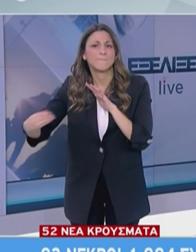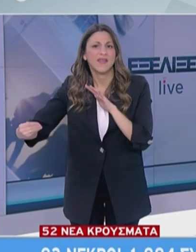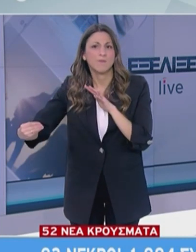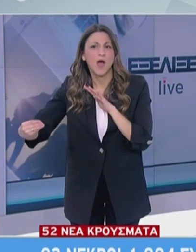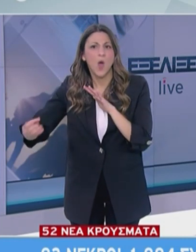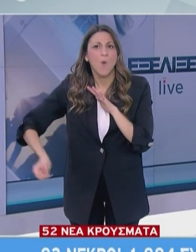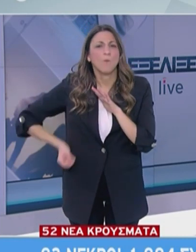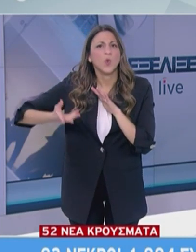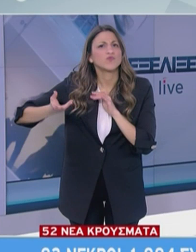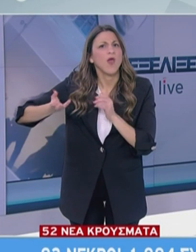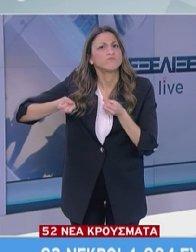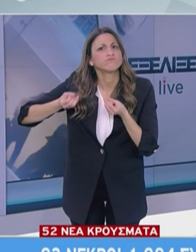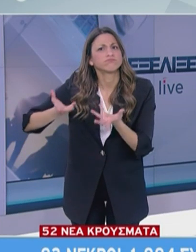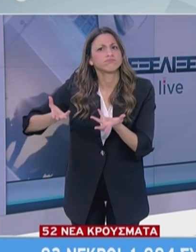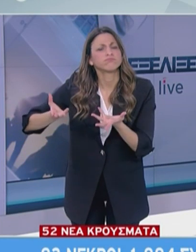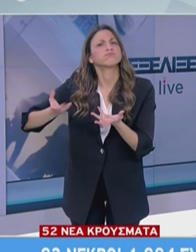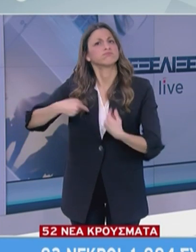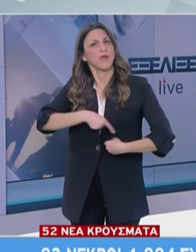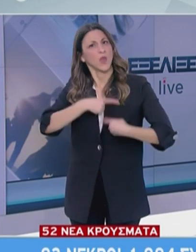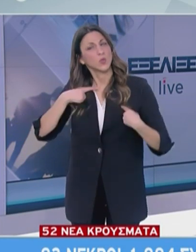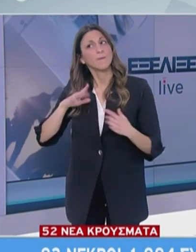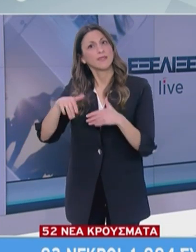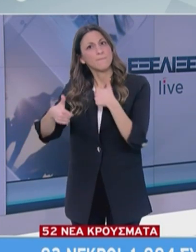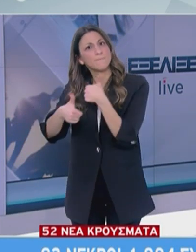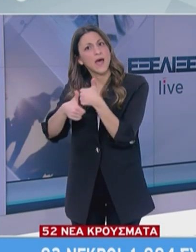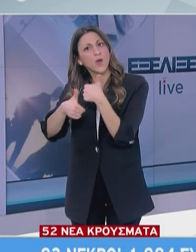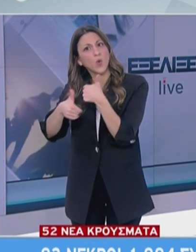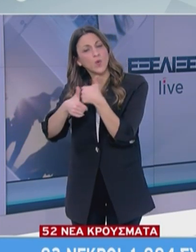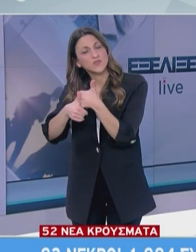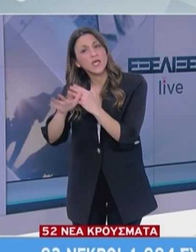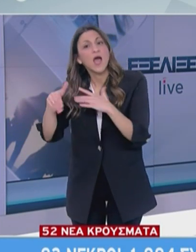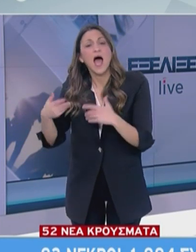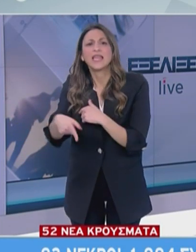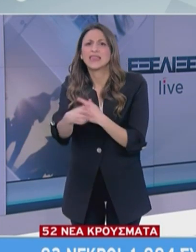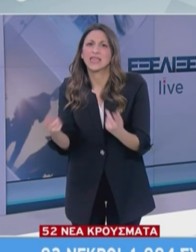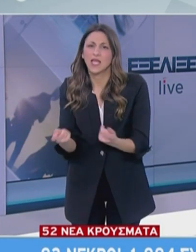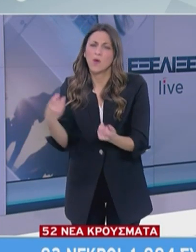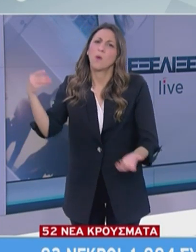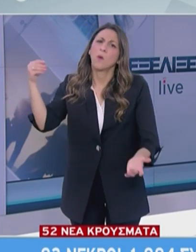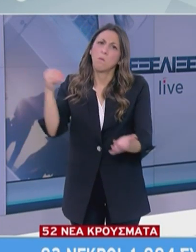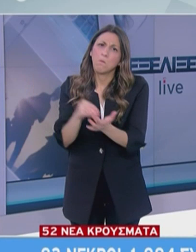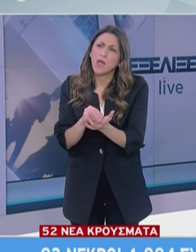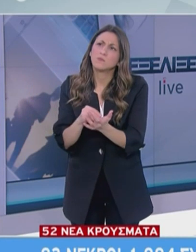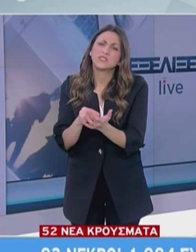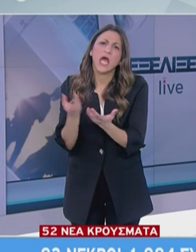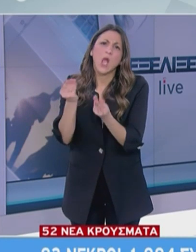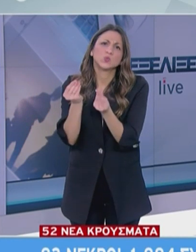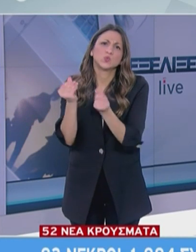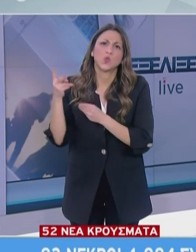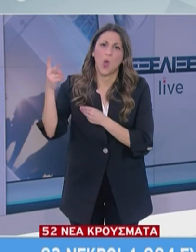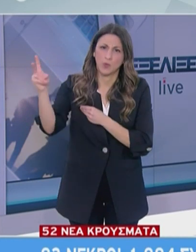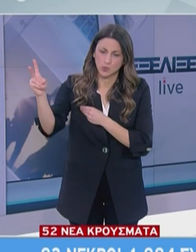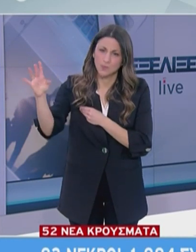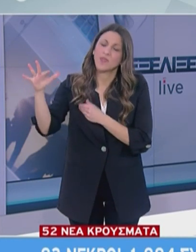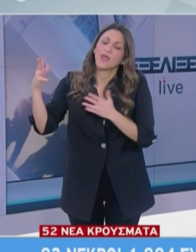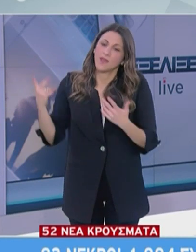καθολική προσφορά χημειοπροφύλαξη σε θελούσια βάση και με παρακολούθηση βέβαια, αλλά χρησιμοποιούν πάλι ένα τυχιοποιημένο πρωτόκολλο. Δηλαδή μπαίνεις